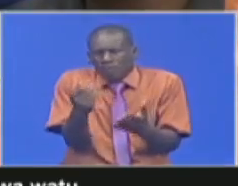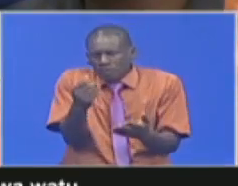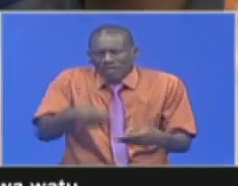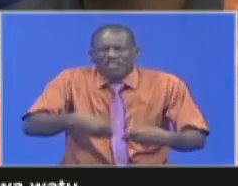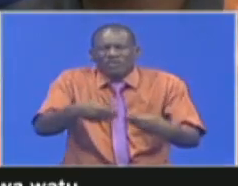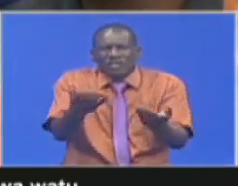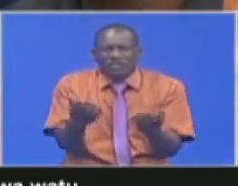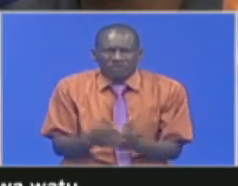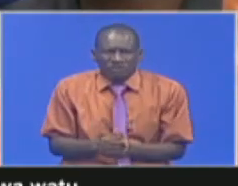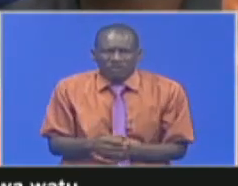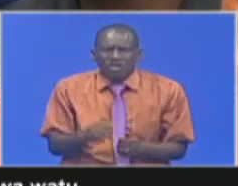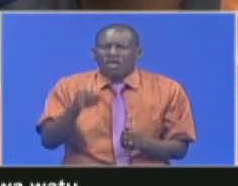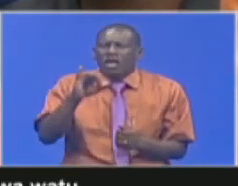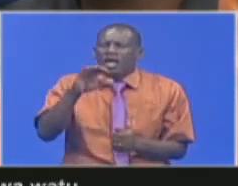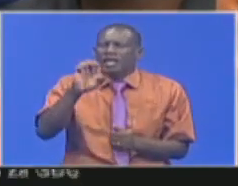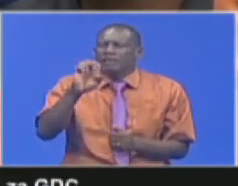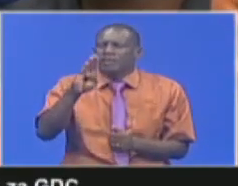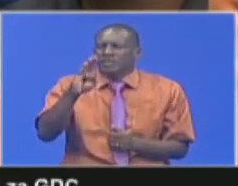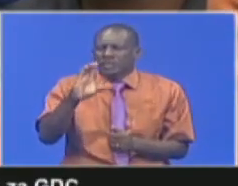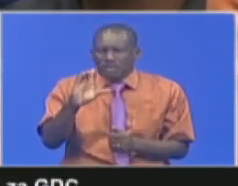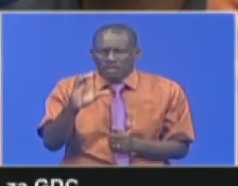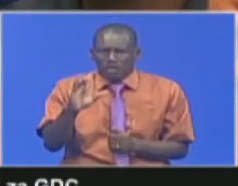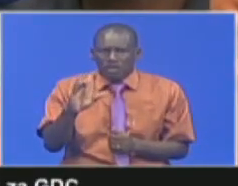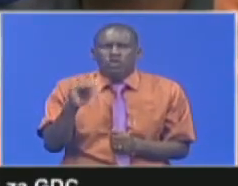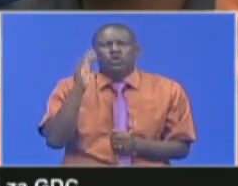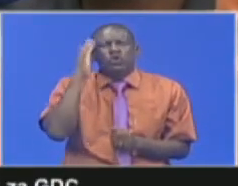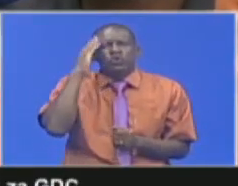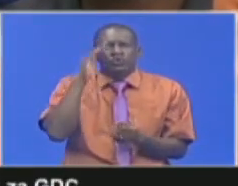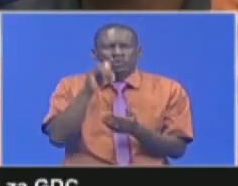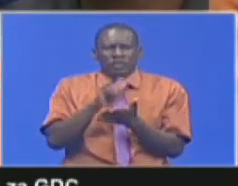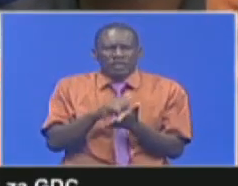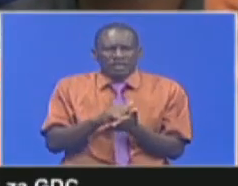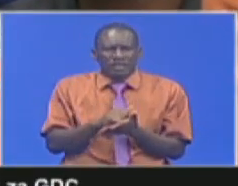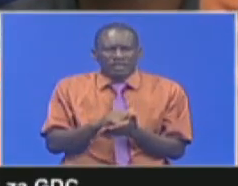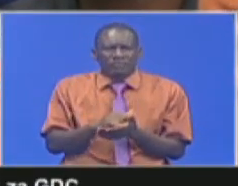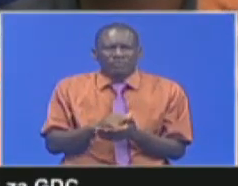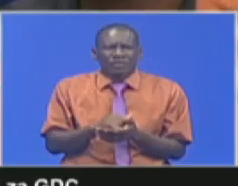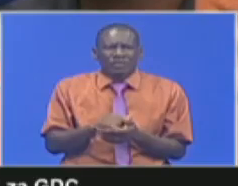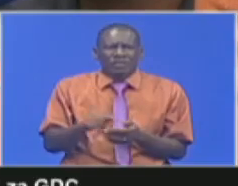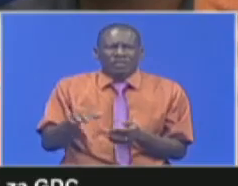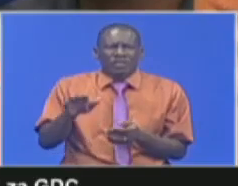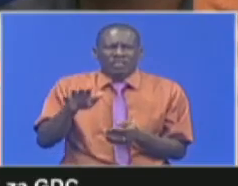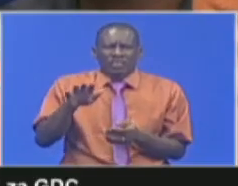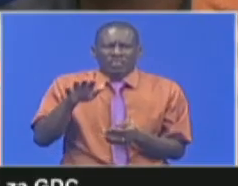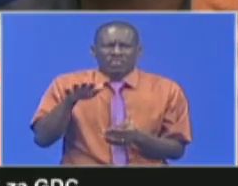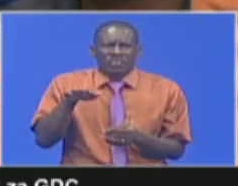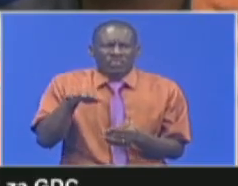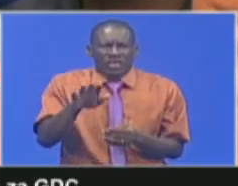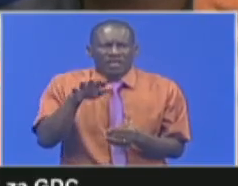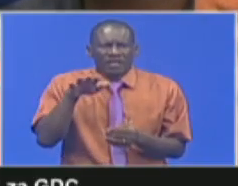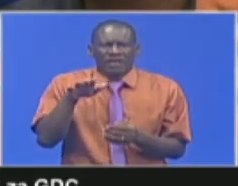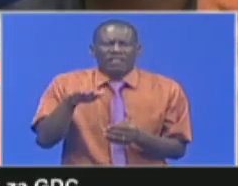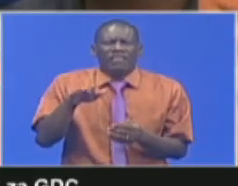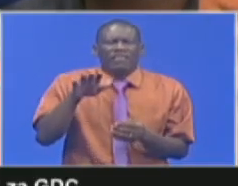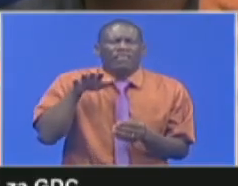around. IBC knows that their credibility is at its